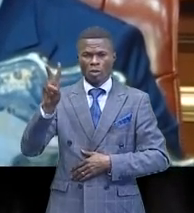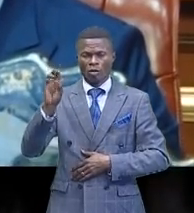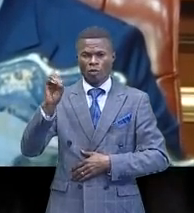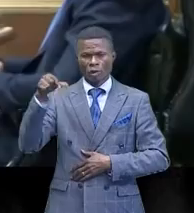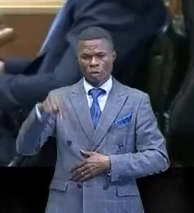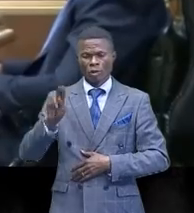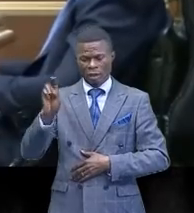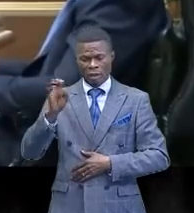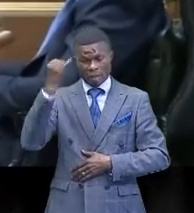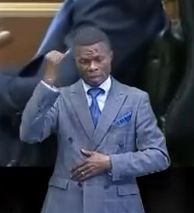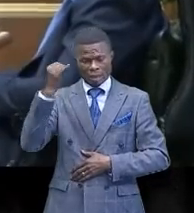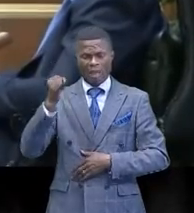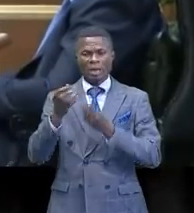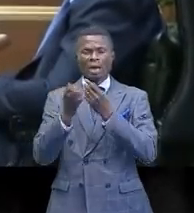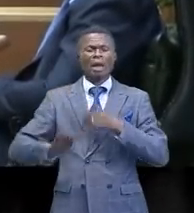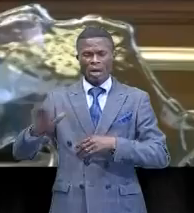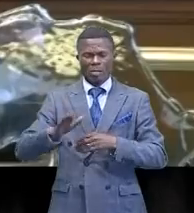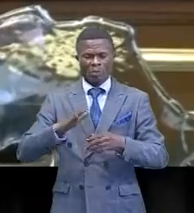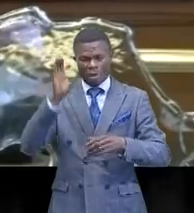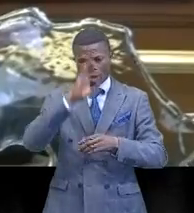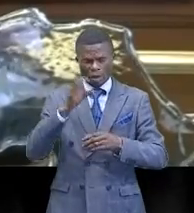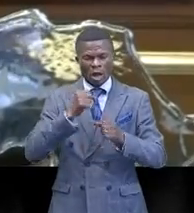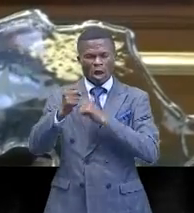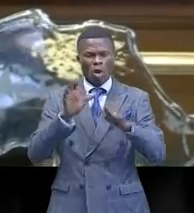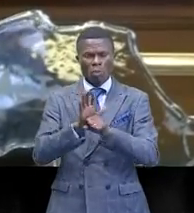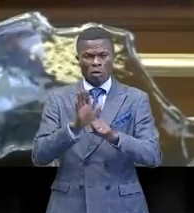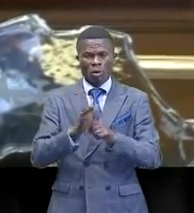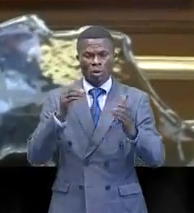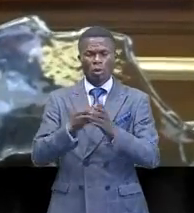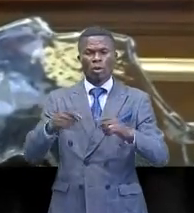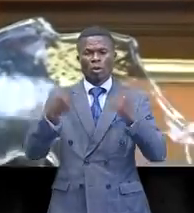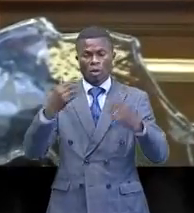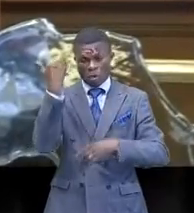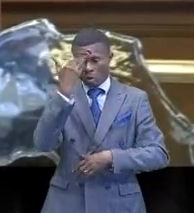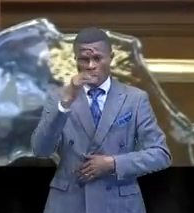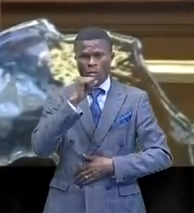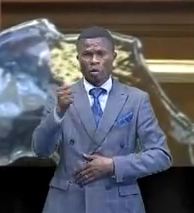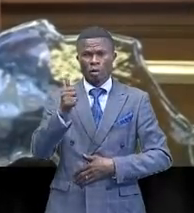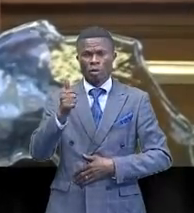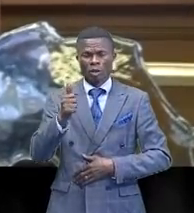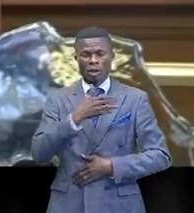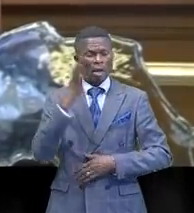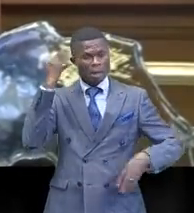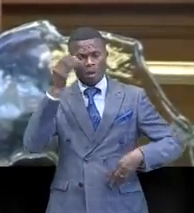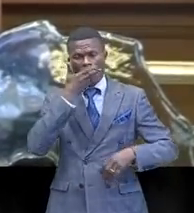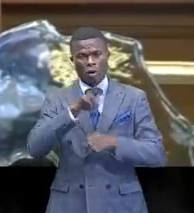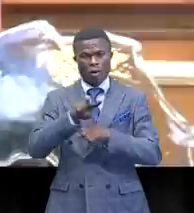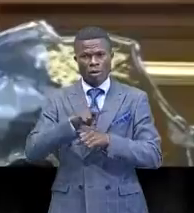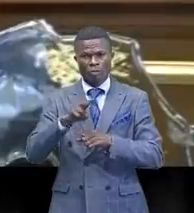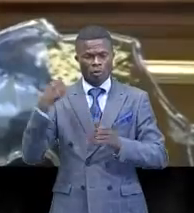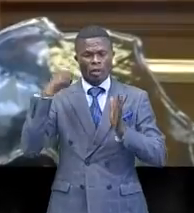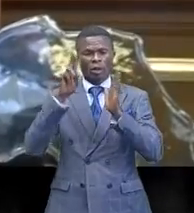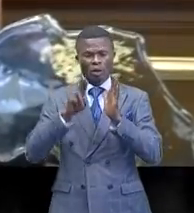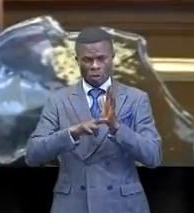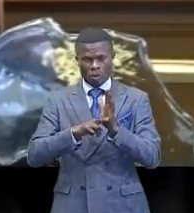un contexte où le pays livre une bataille sans merci contre l'ennemi invisible appelé Covid-19, le